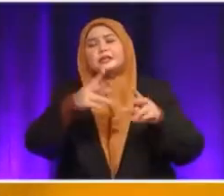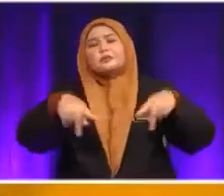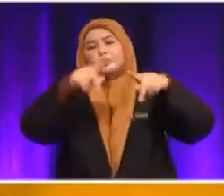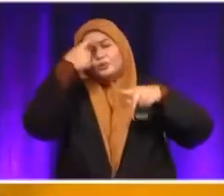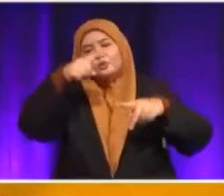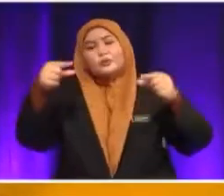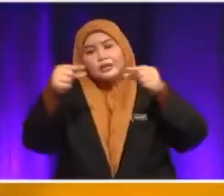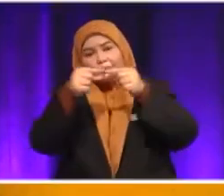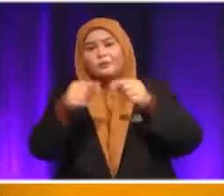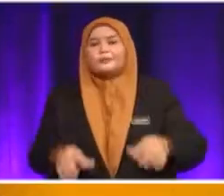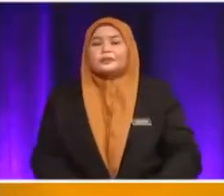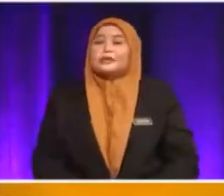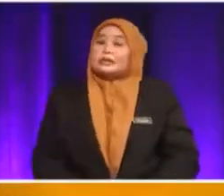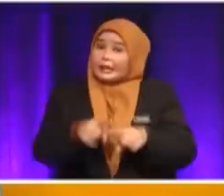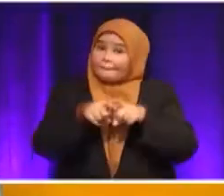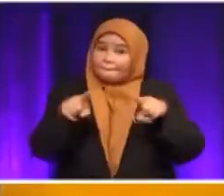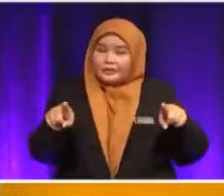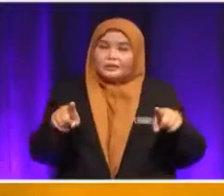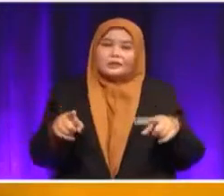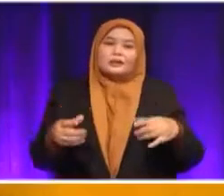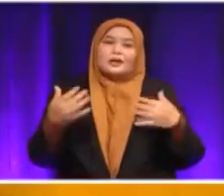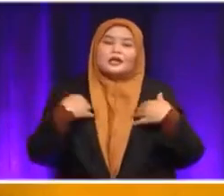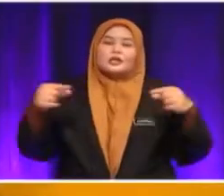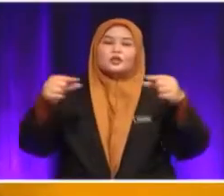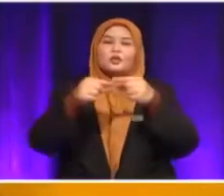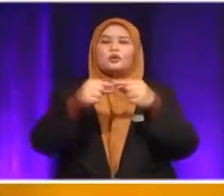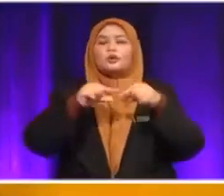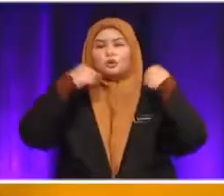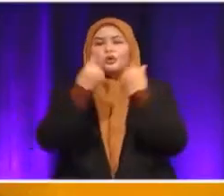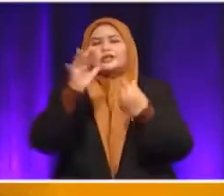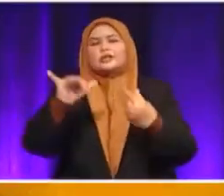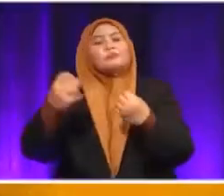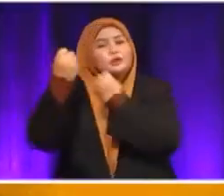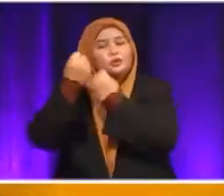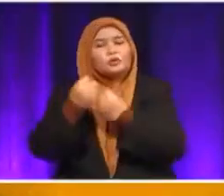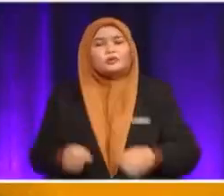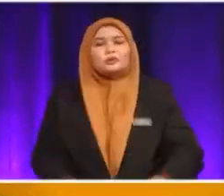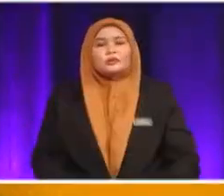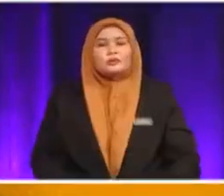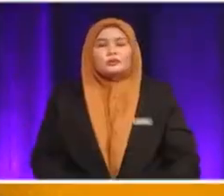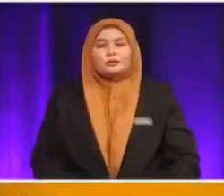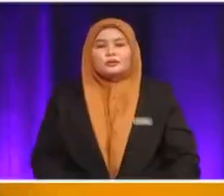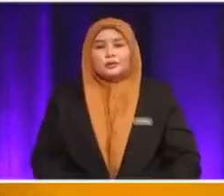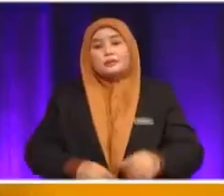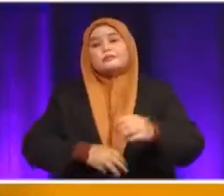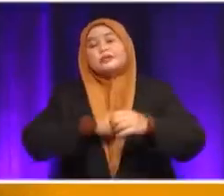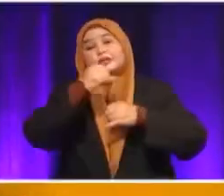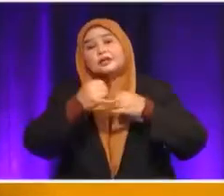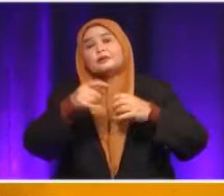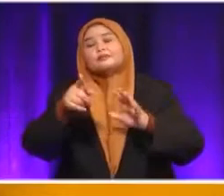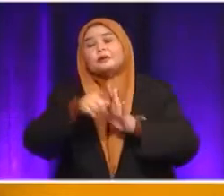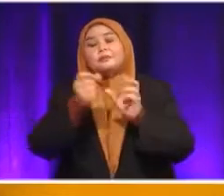untuk bergabung namun ada juga golongan yang menyokong Oke menjelang pembentukan Malaysia